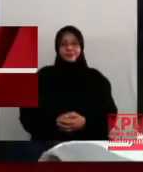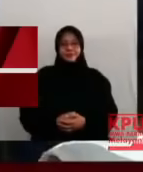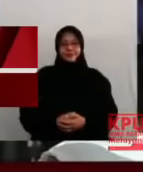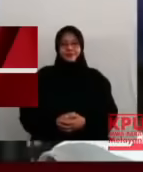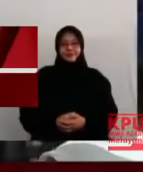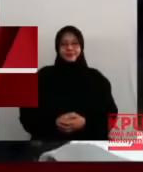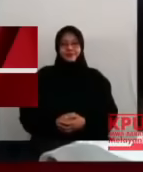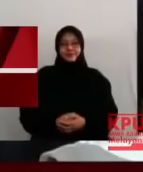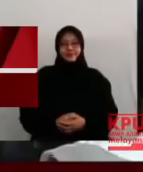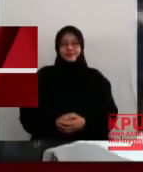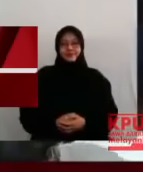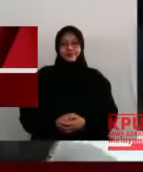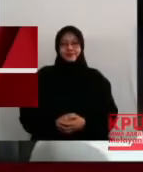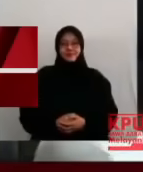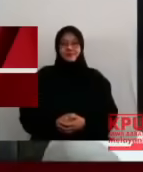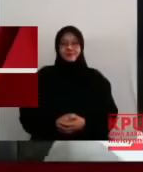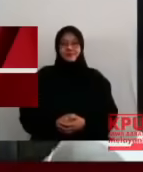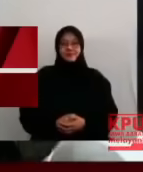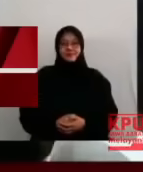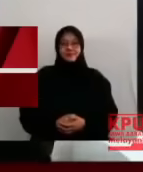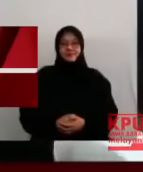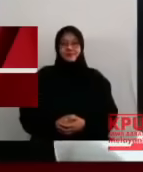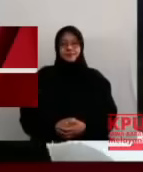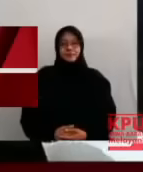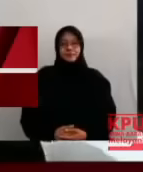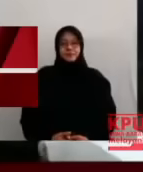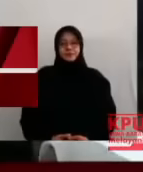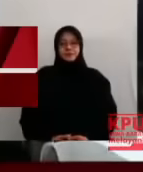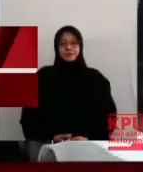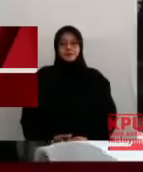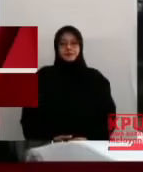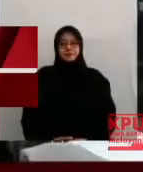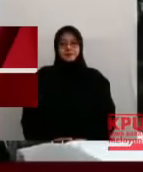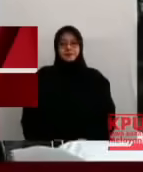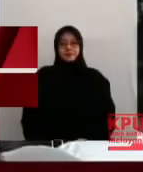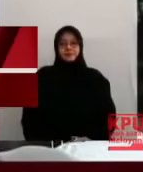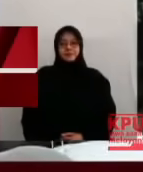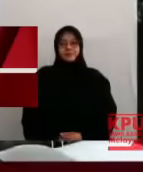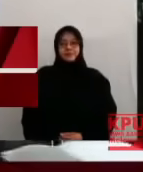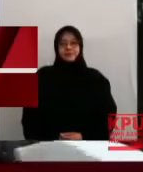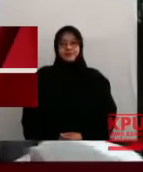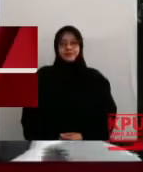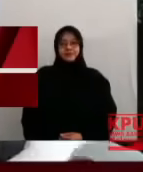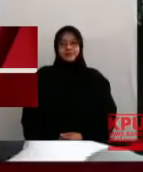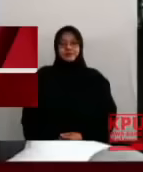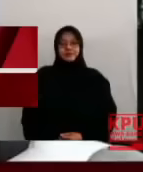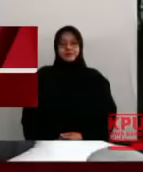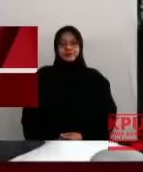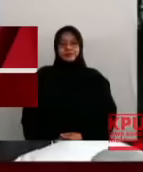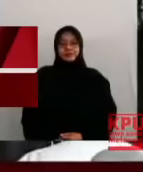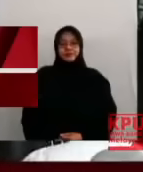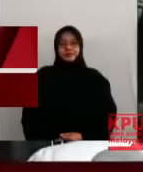terdiri atas lima partai parlemen yakni Gerindra Golkar Pan Demokrat dan PSI